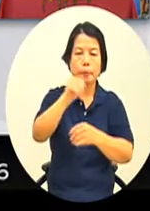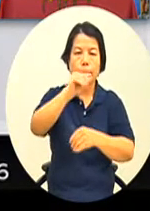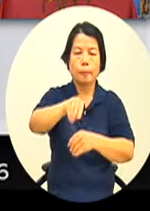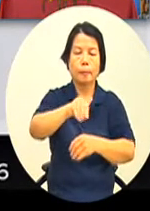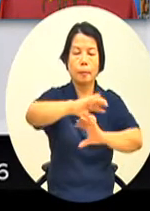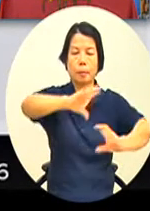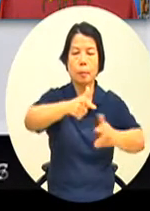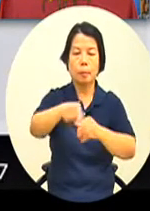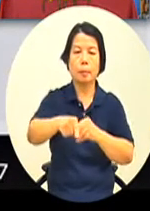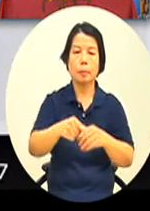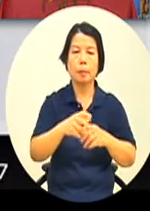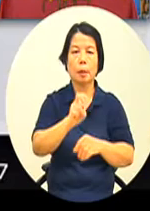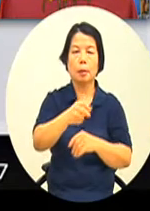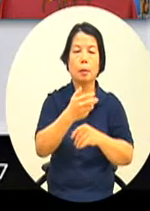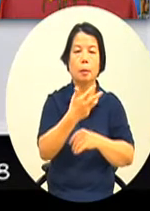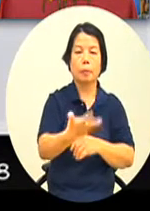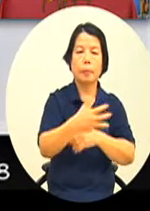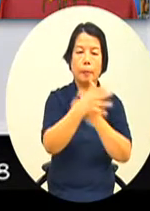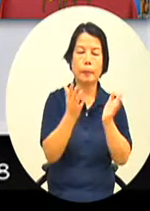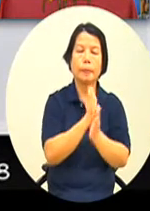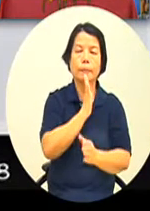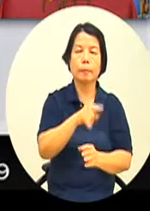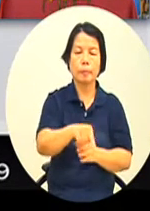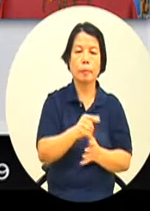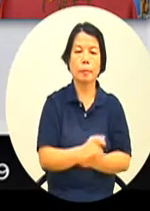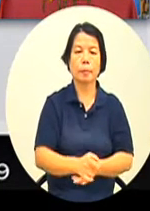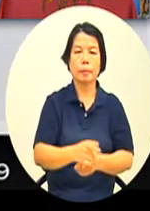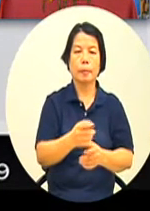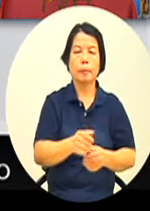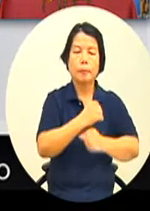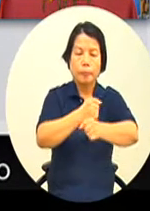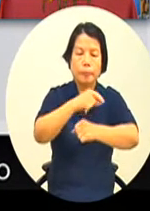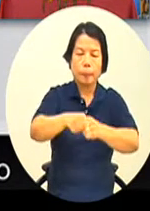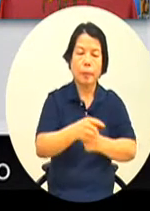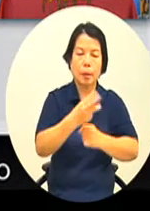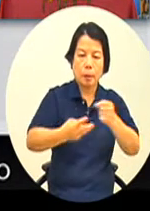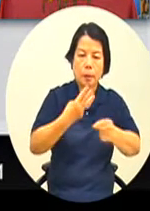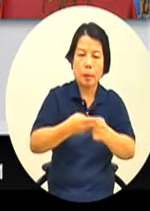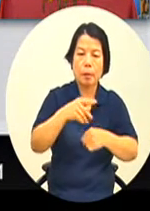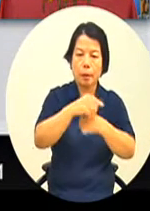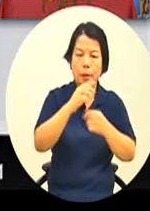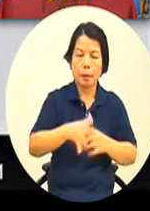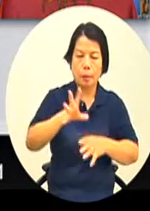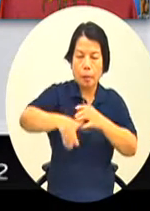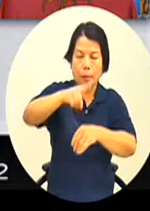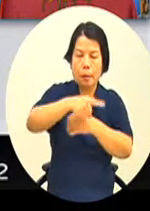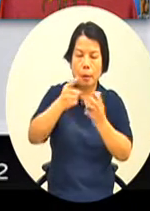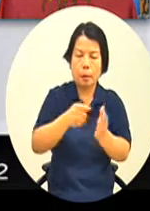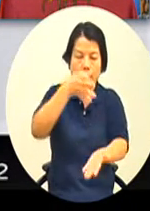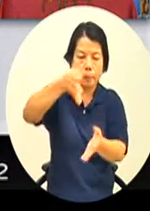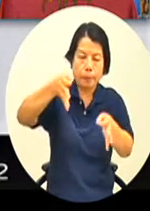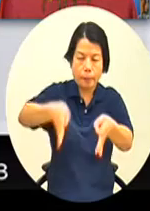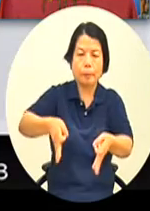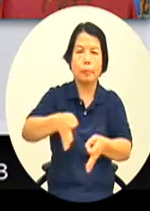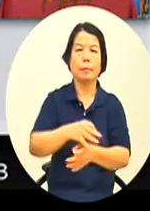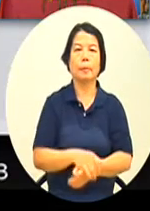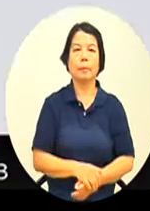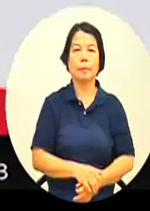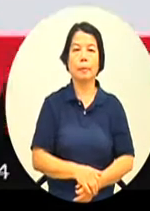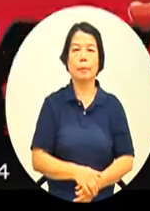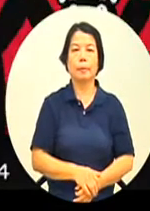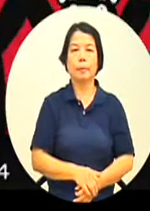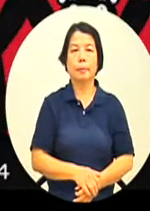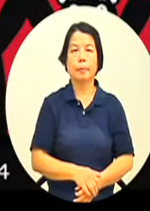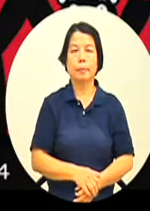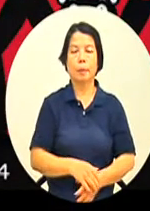的第28姐妹市马列市哈，是3年来第一个突破签订的姐妹市哦。那在